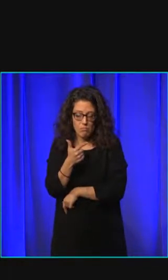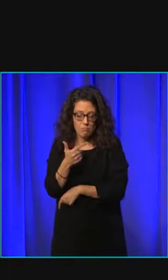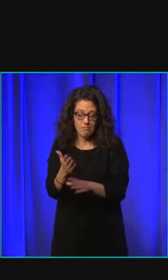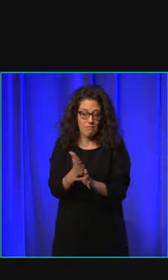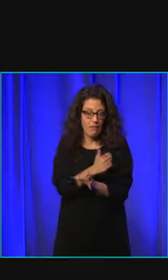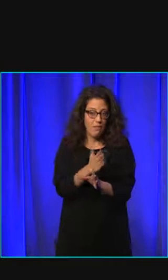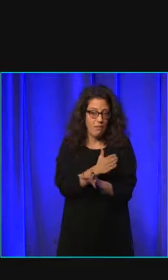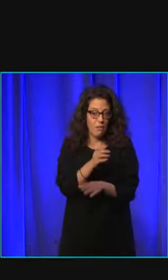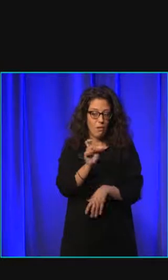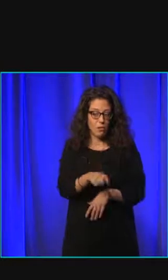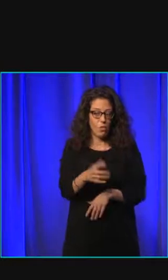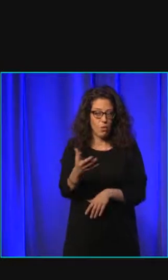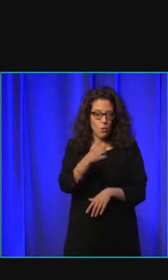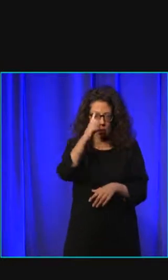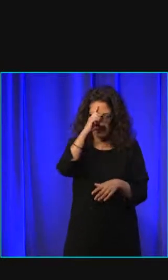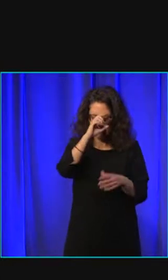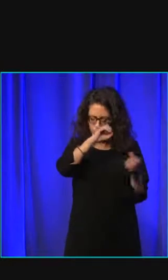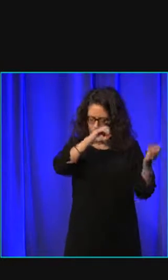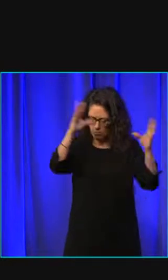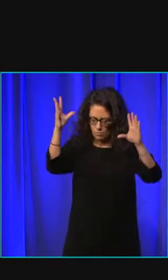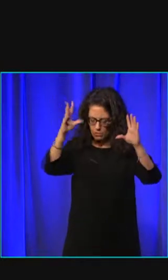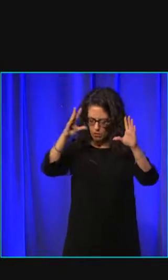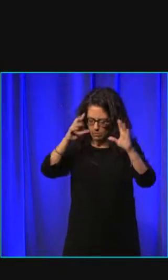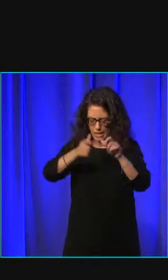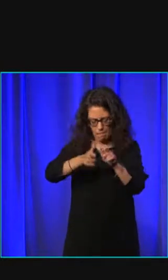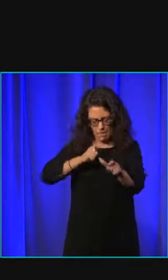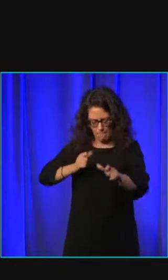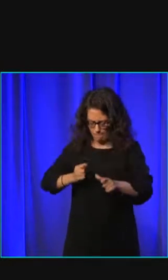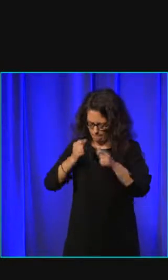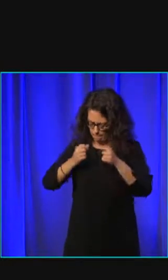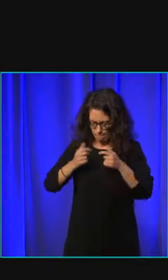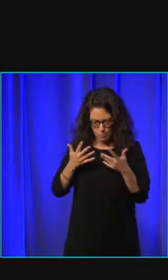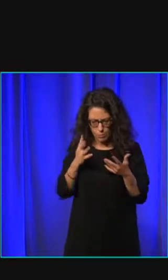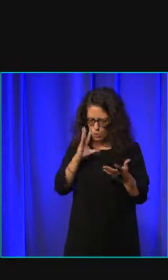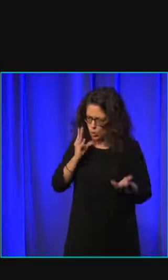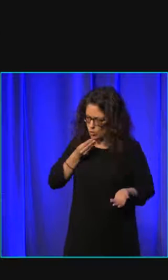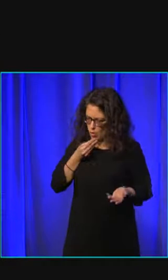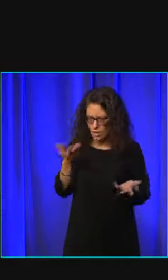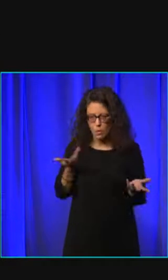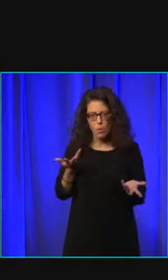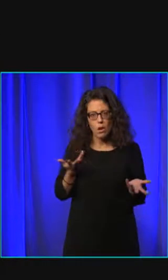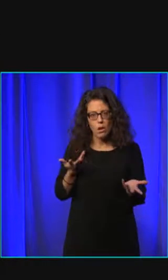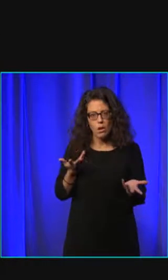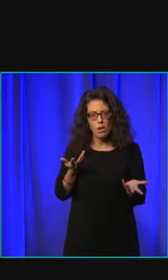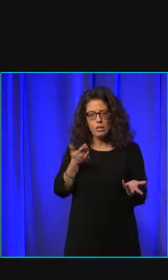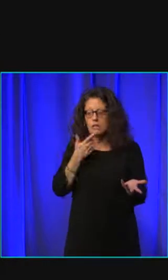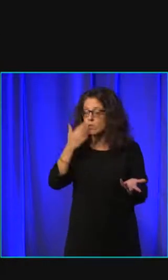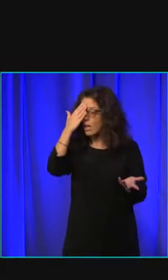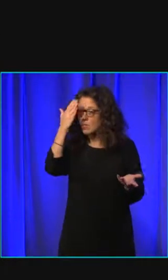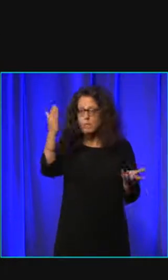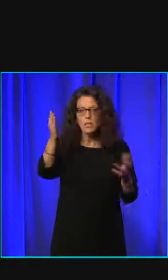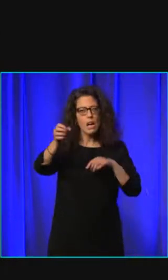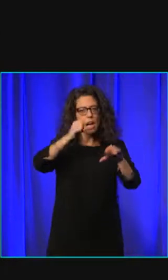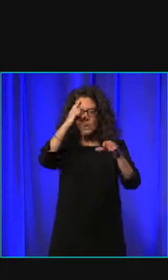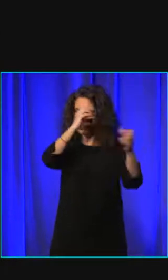par une représentation des conséquences sensorielles. Alors en fait, une action simulée,